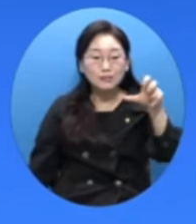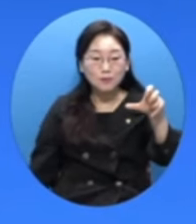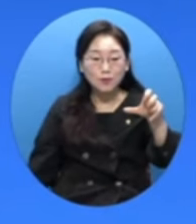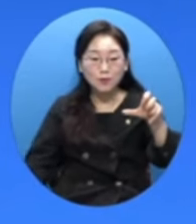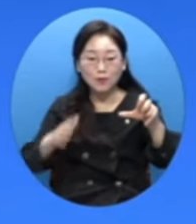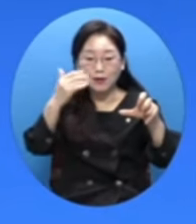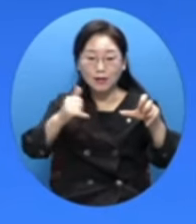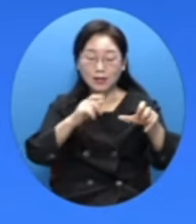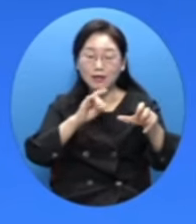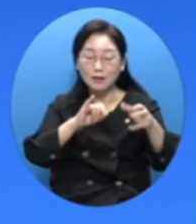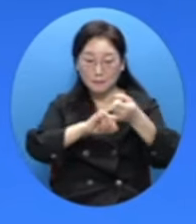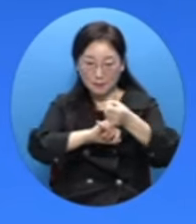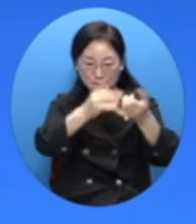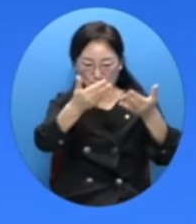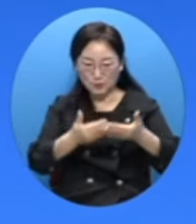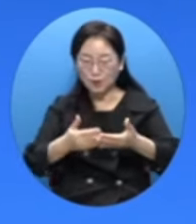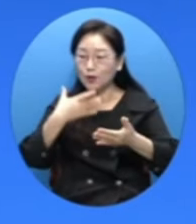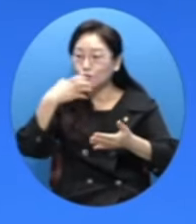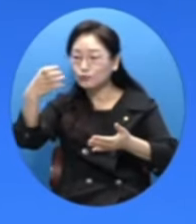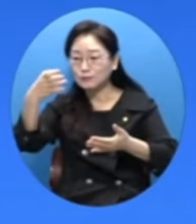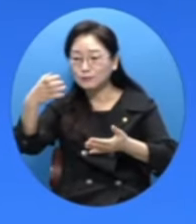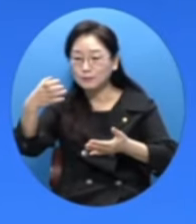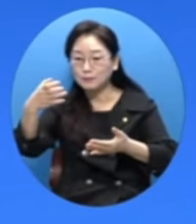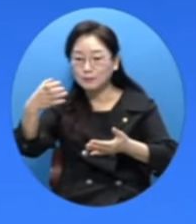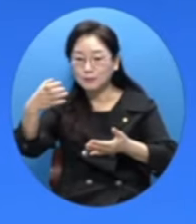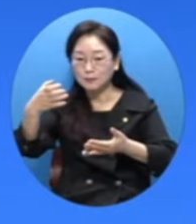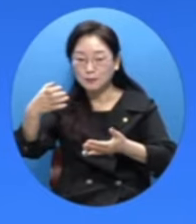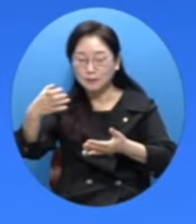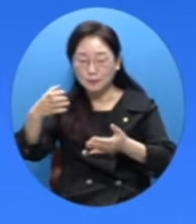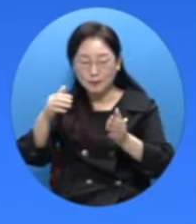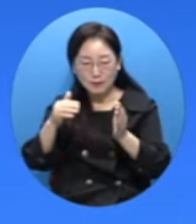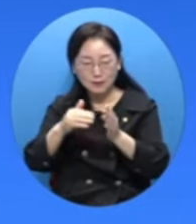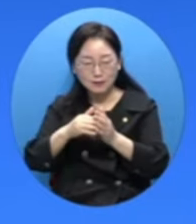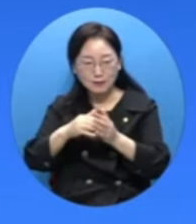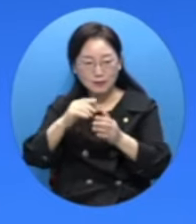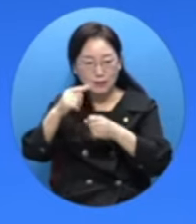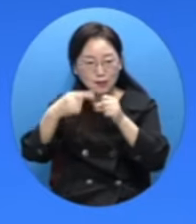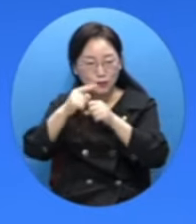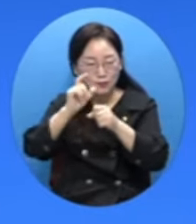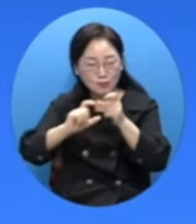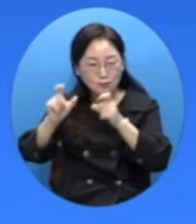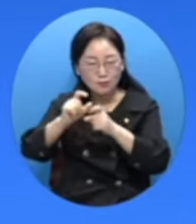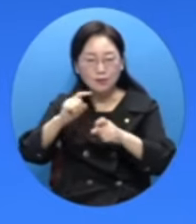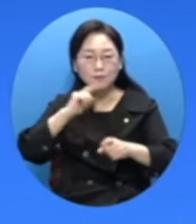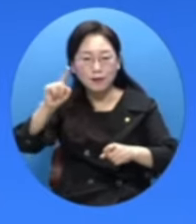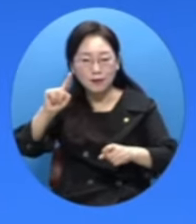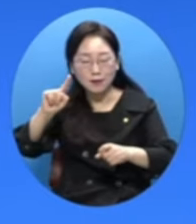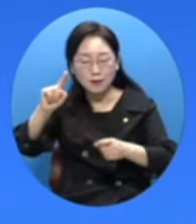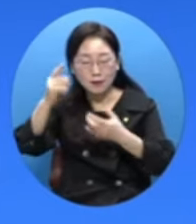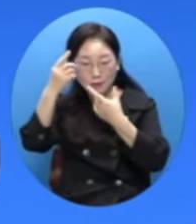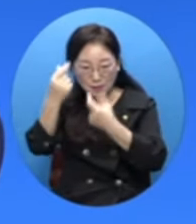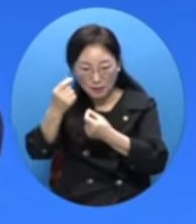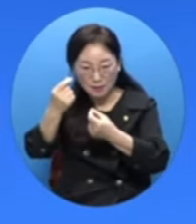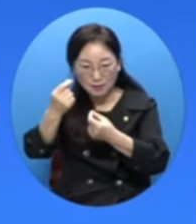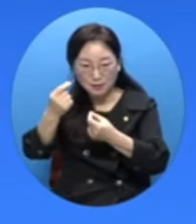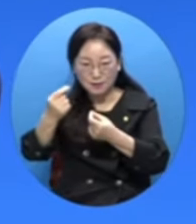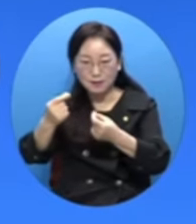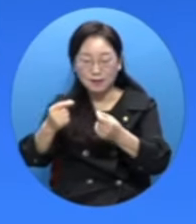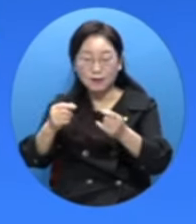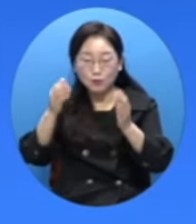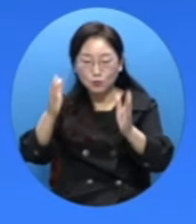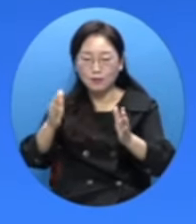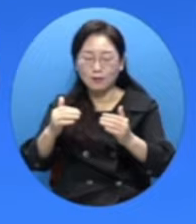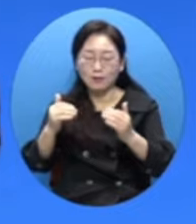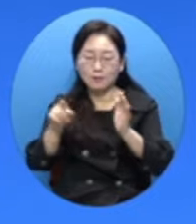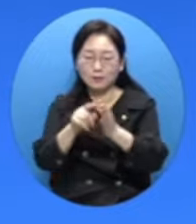꿈을 99세에 돼서 100세가 돼서 이루었기 때문에 25년 걸려서 꿈을 이루었던 동안에 믿음이 자라고 또 자라고 또